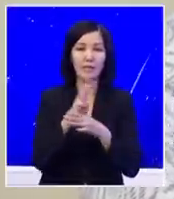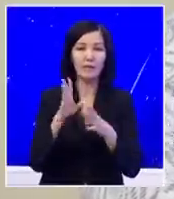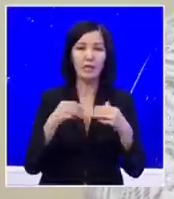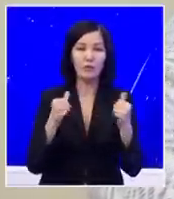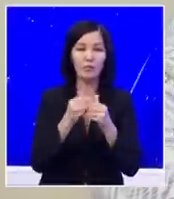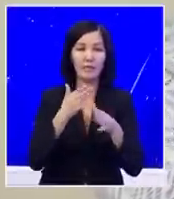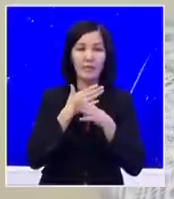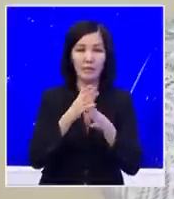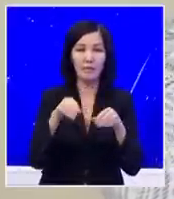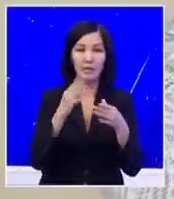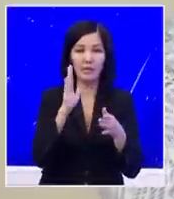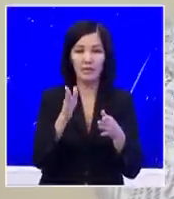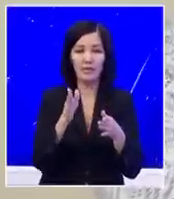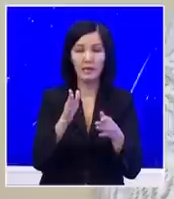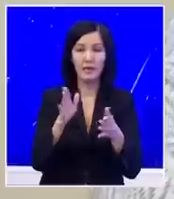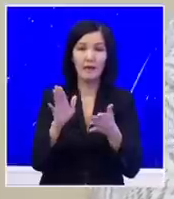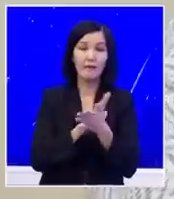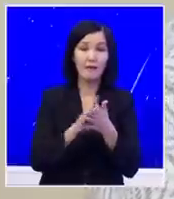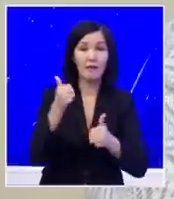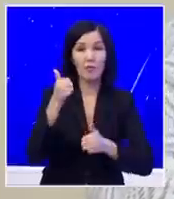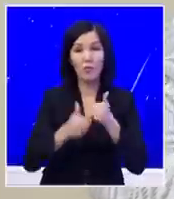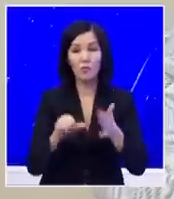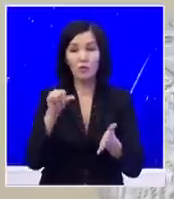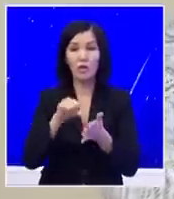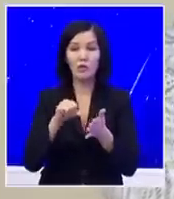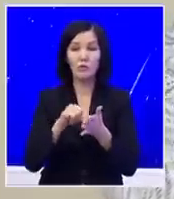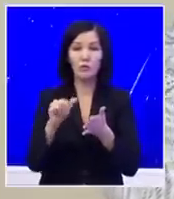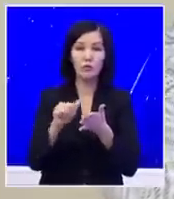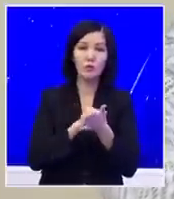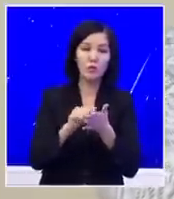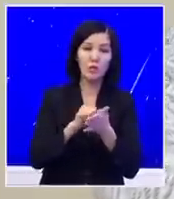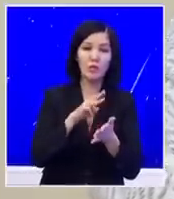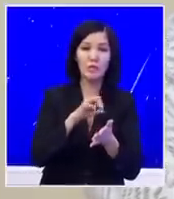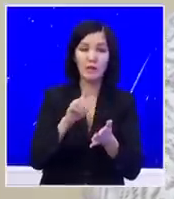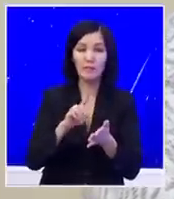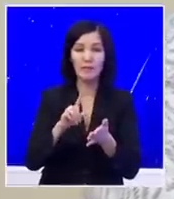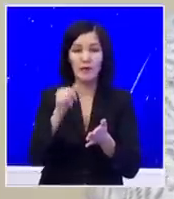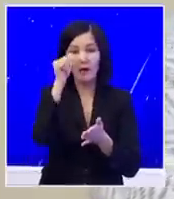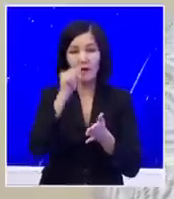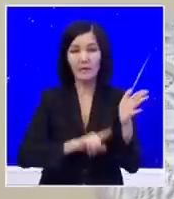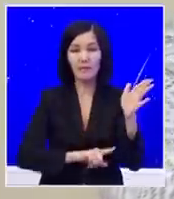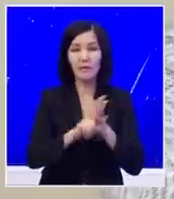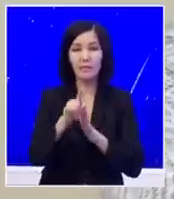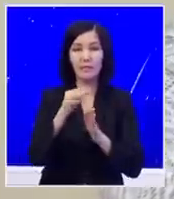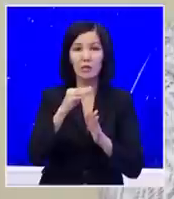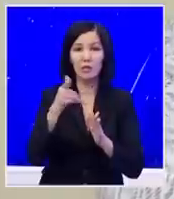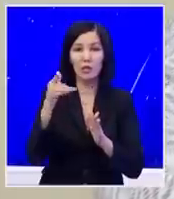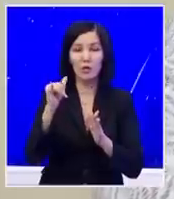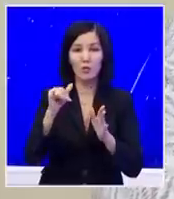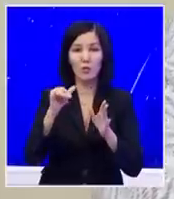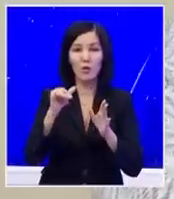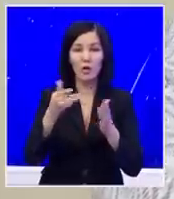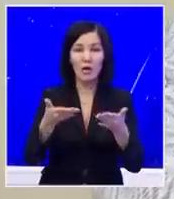үшін. Енді бұл грант конкурсқа қатысу үшін құжаттар тамыз айының басында Жетісу мемлекеттік